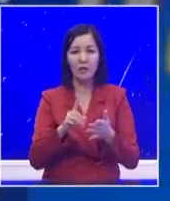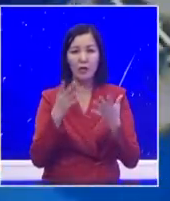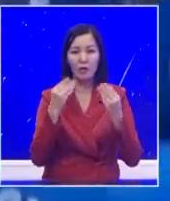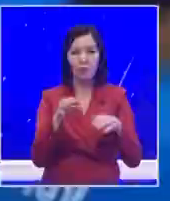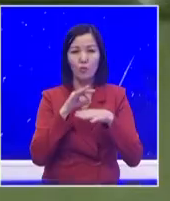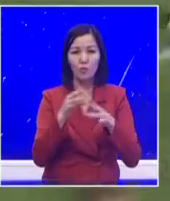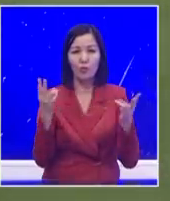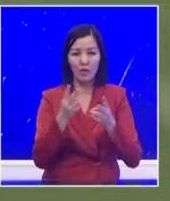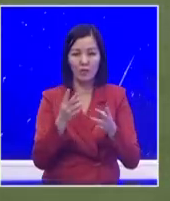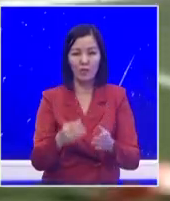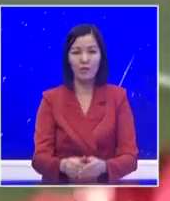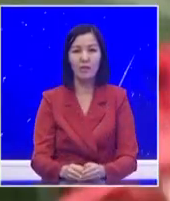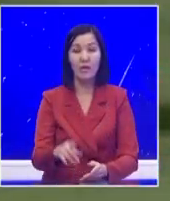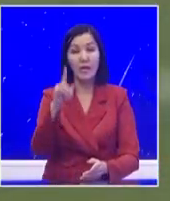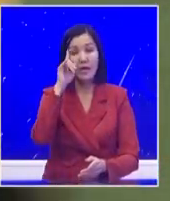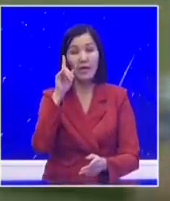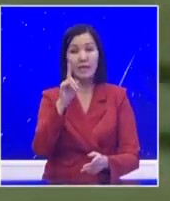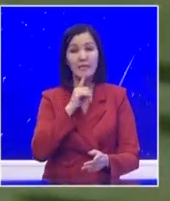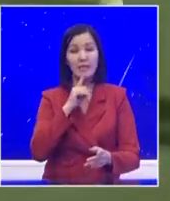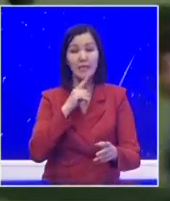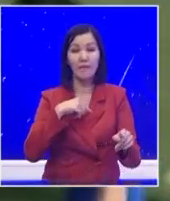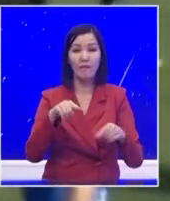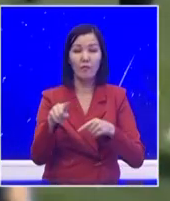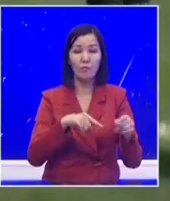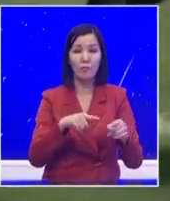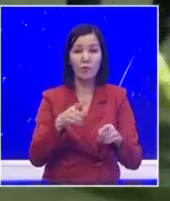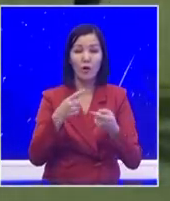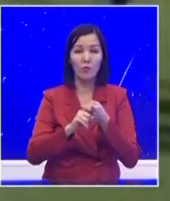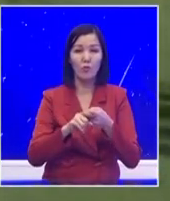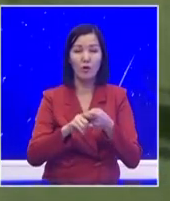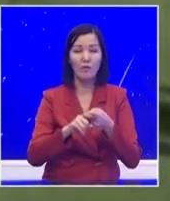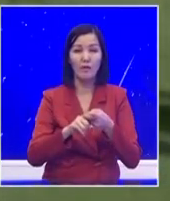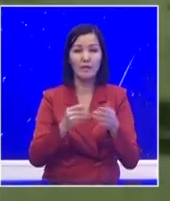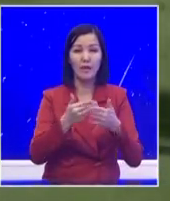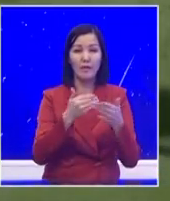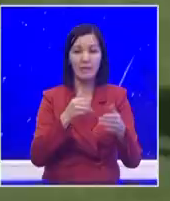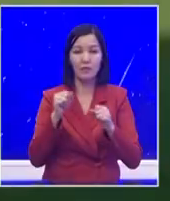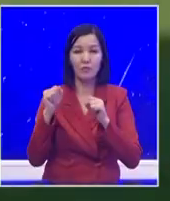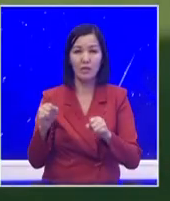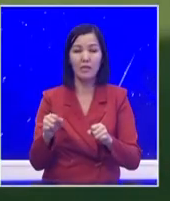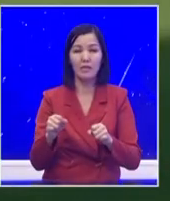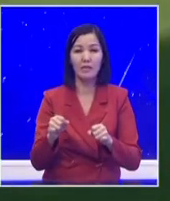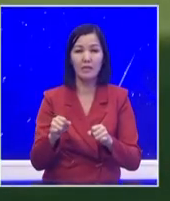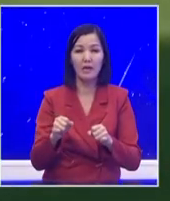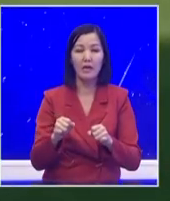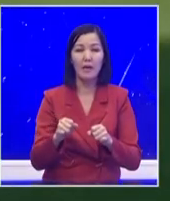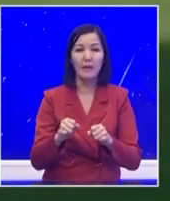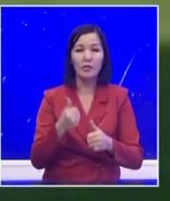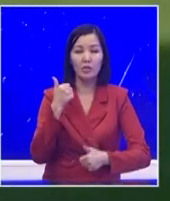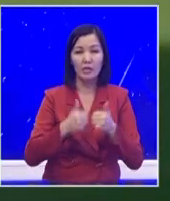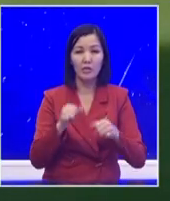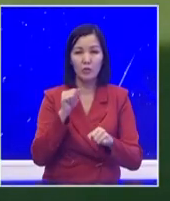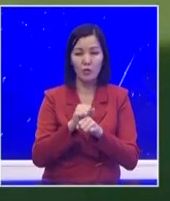еді. Қазақстан футбол одағы COVID-19 қатерлі індетінің таралуының алдын алу үшін барлық жарысы тоқтатты.